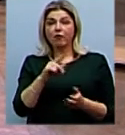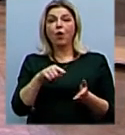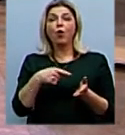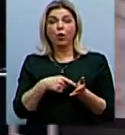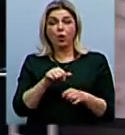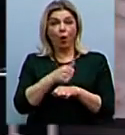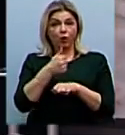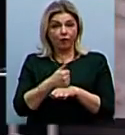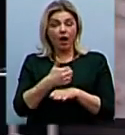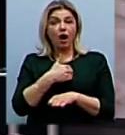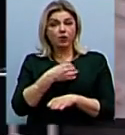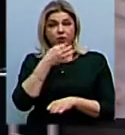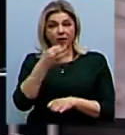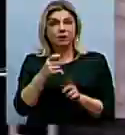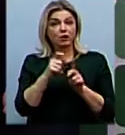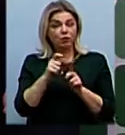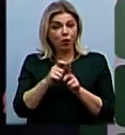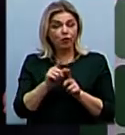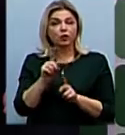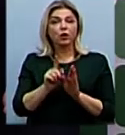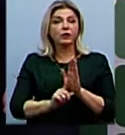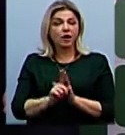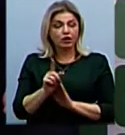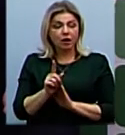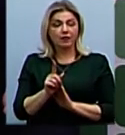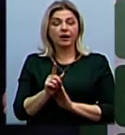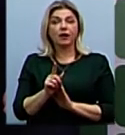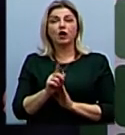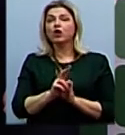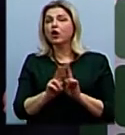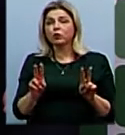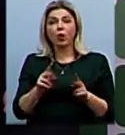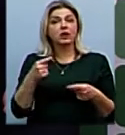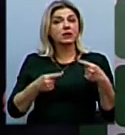я хотел бы сказать слово, что изначально никто не спорил, что